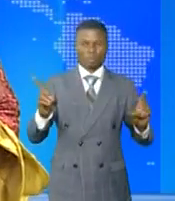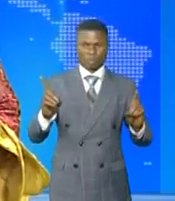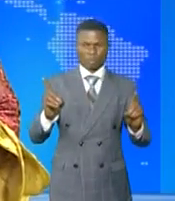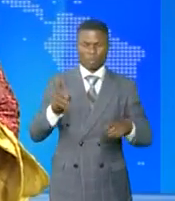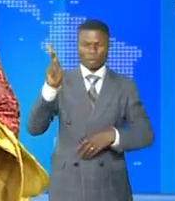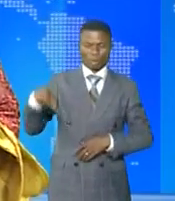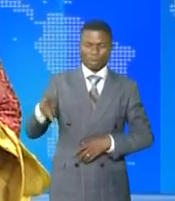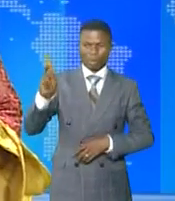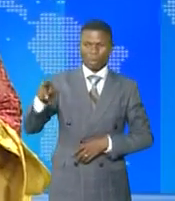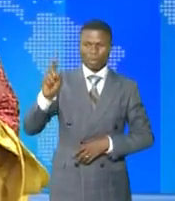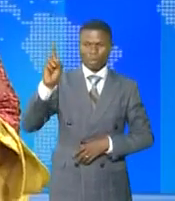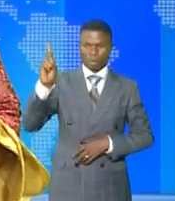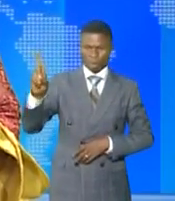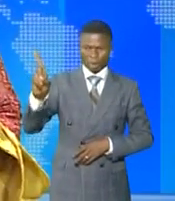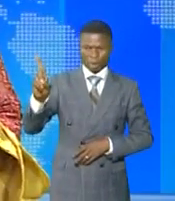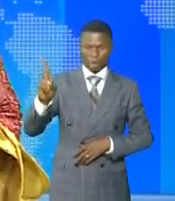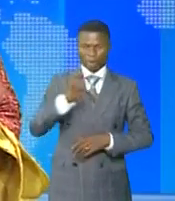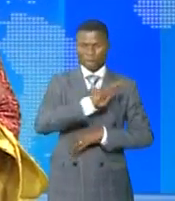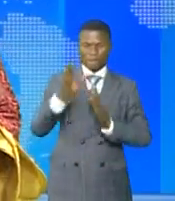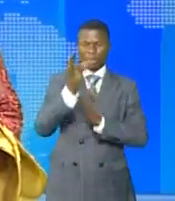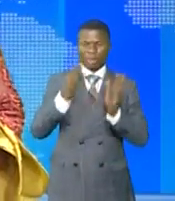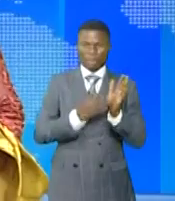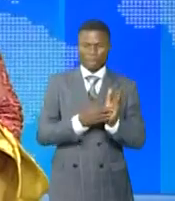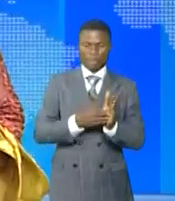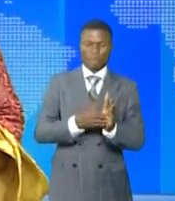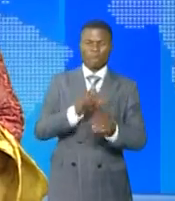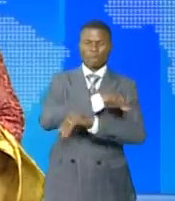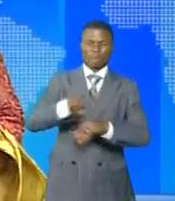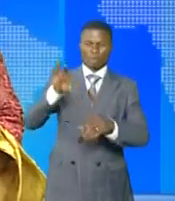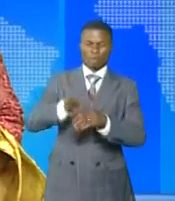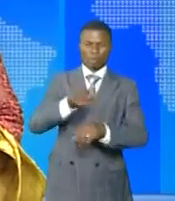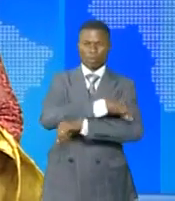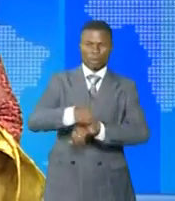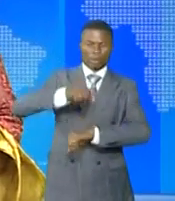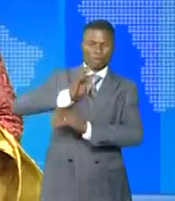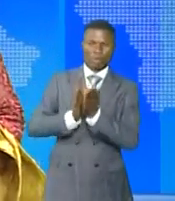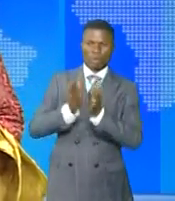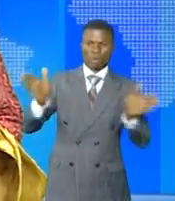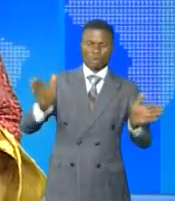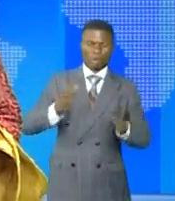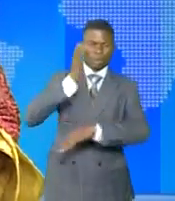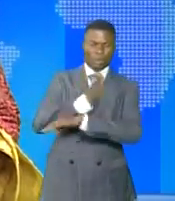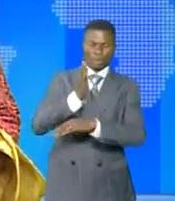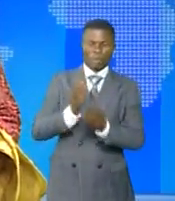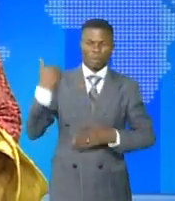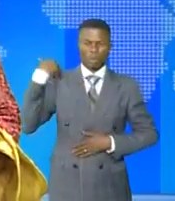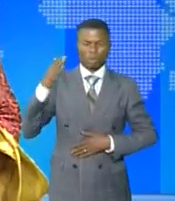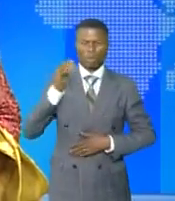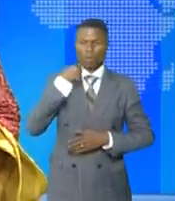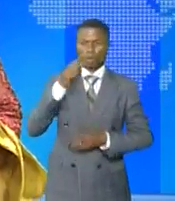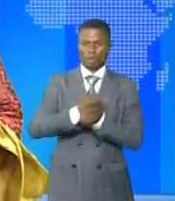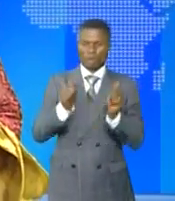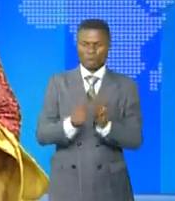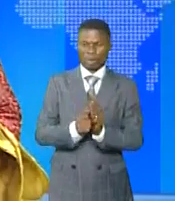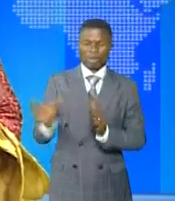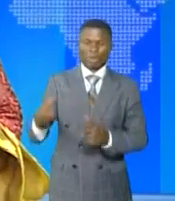PPPD, à 2018, la CENI, le procureur général, que le Conseil d'État siégeant en matière d'interprétation